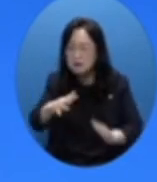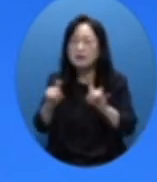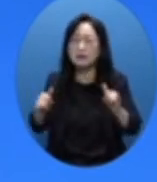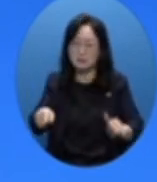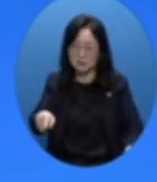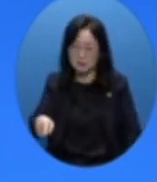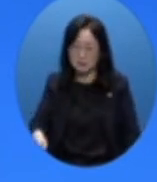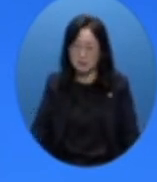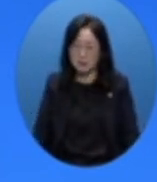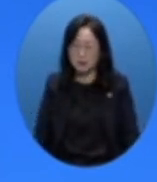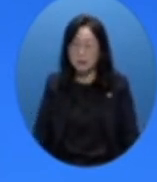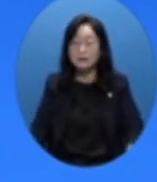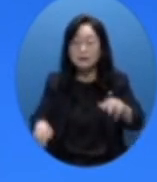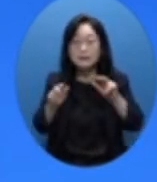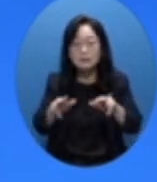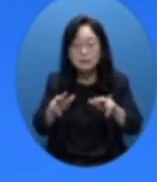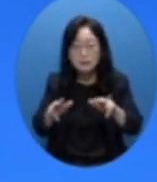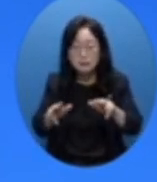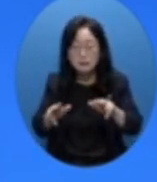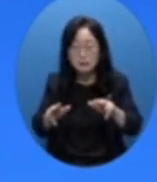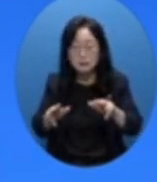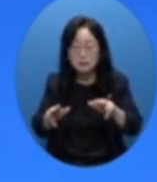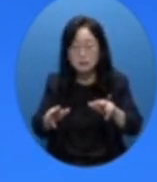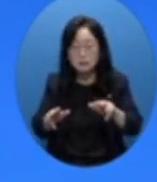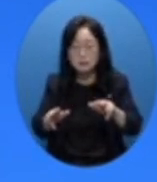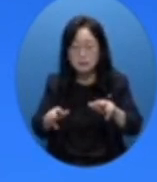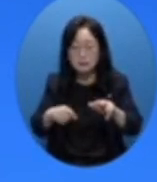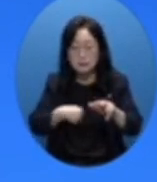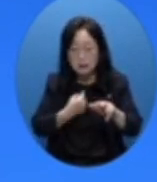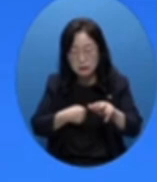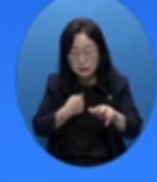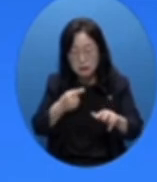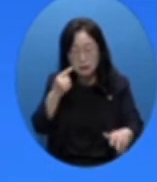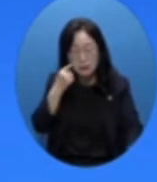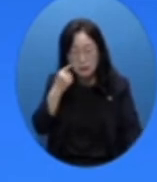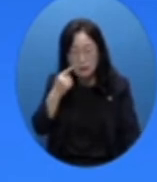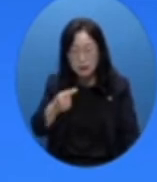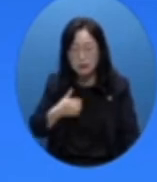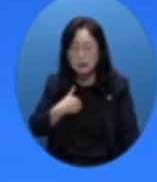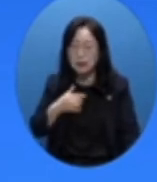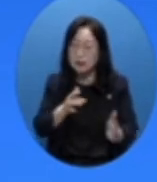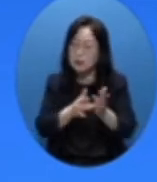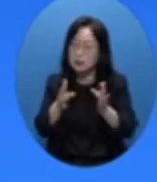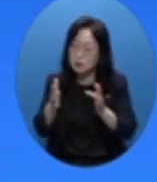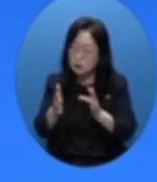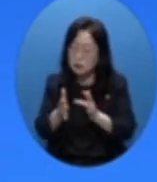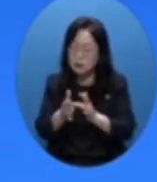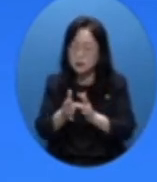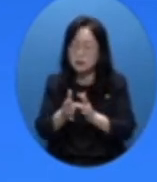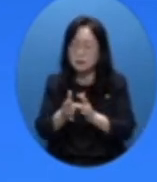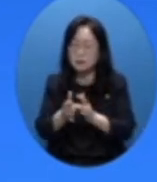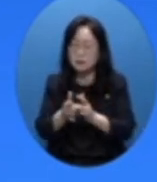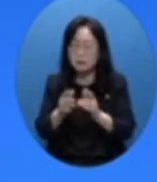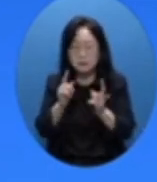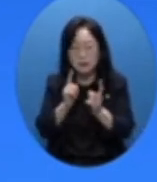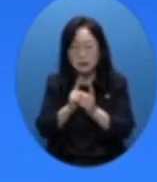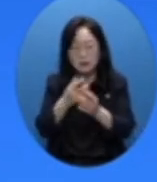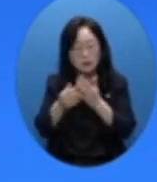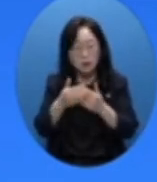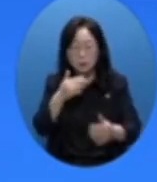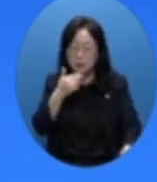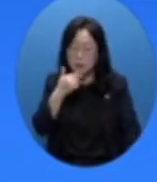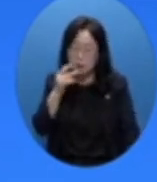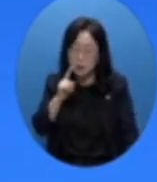미시간 본인이 내가 줄 만난 경험이 없다고 하는 그런 생각이 들면 영적인